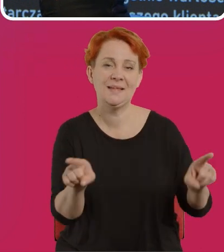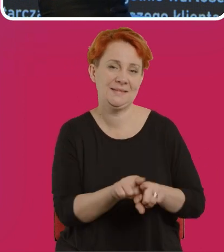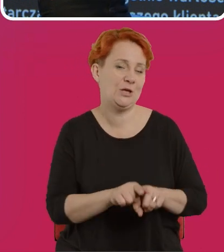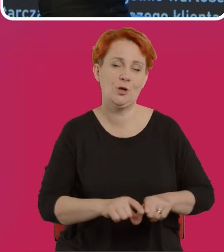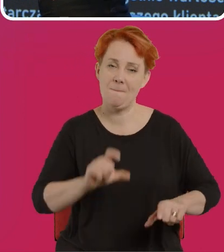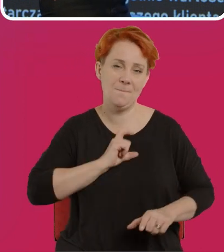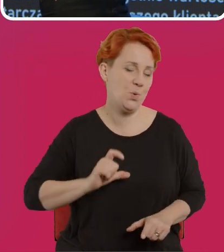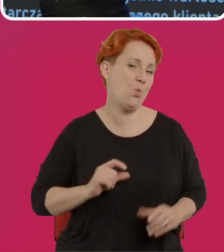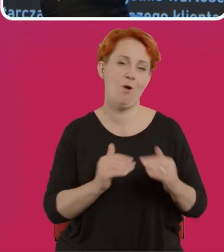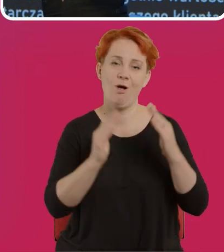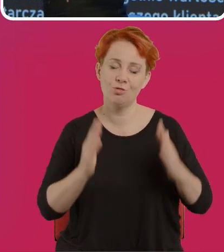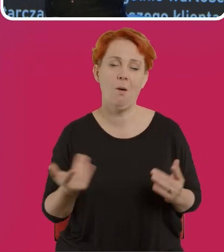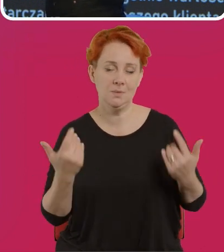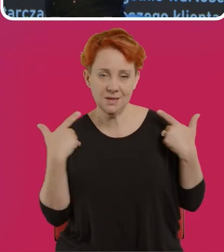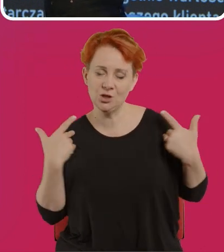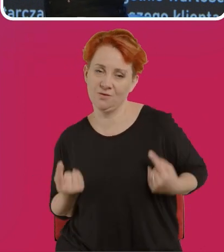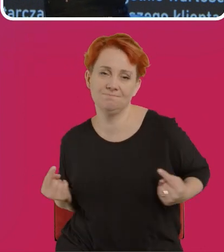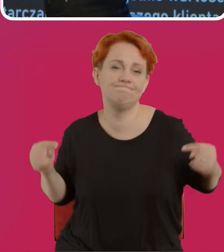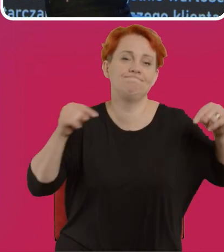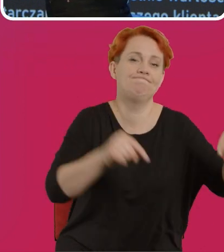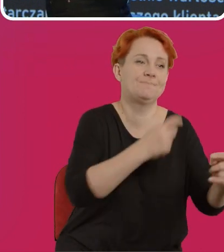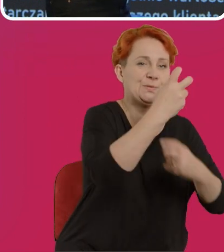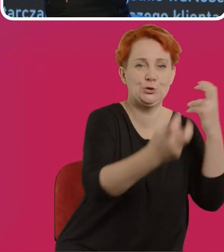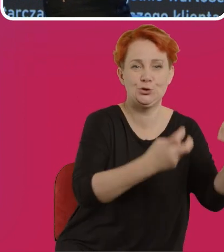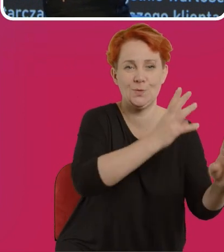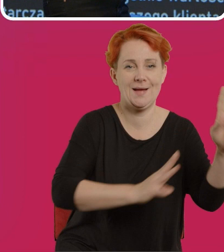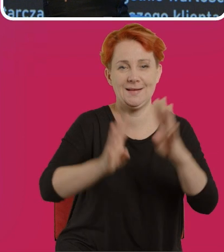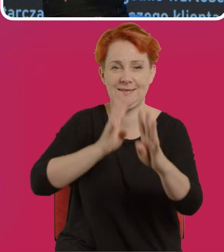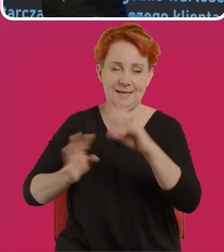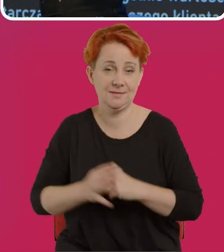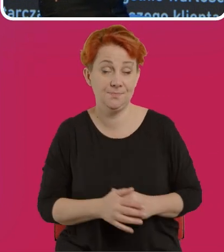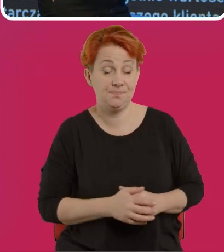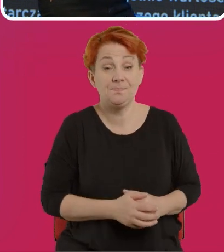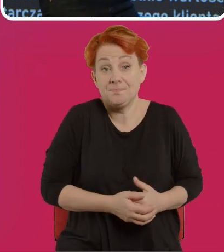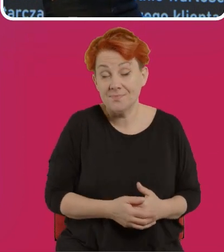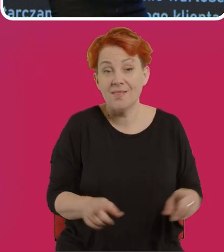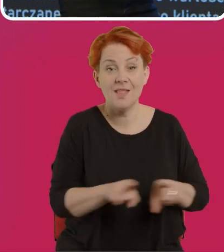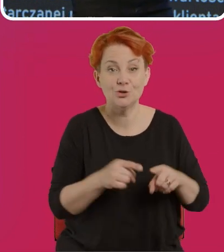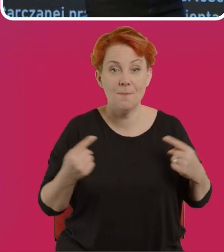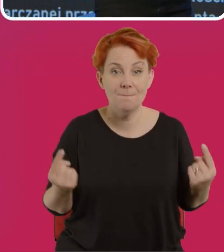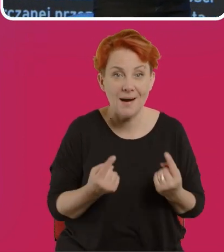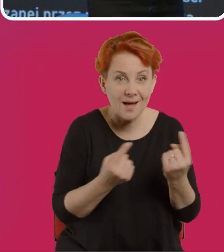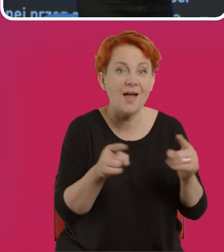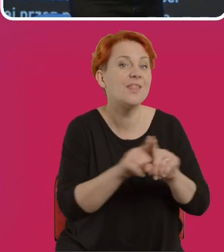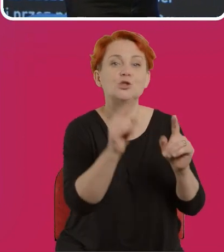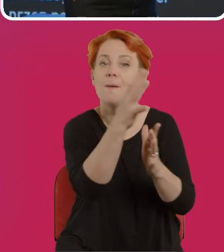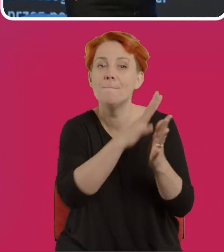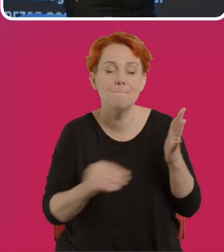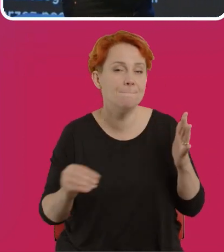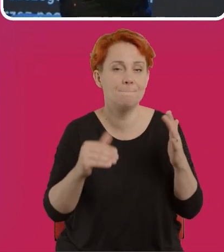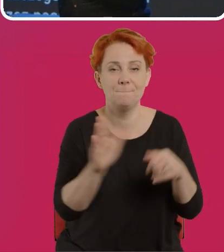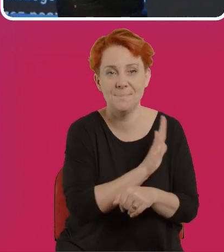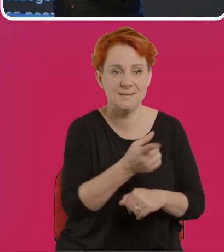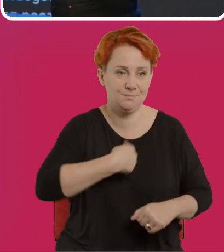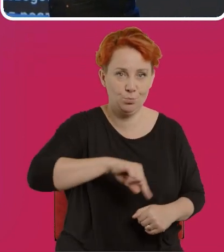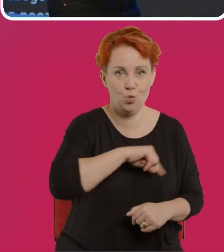biura, z domu, żeby znaleźć tych klientów, to i samego marketingu, to same modele biznesowe naszych